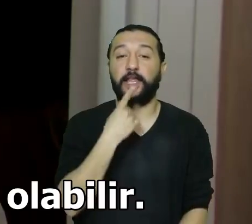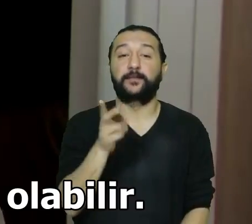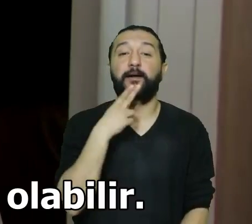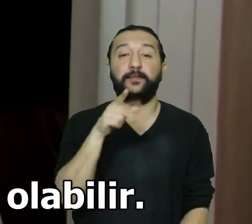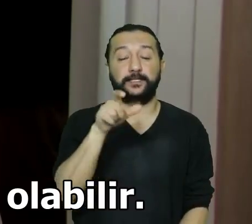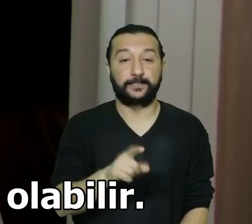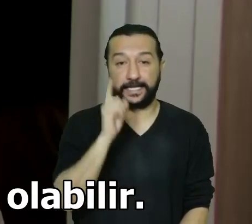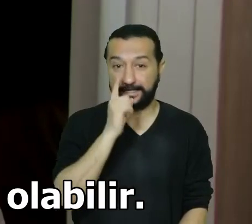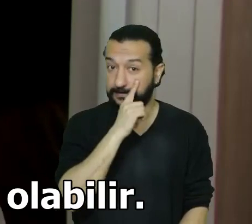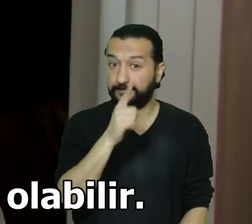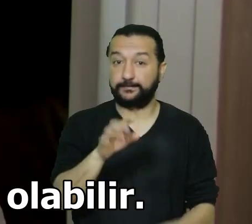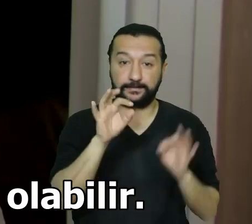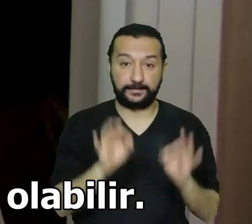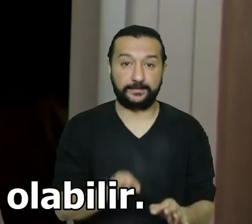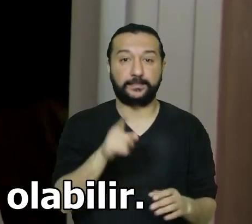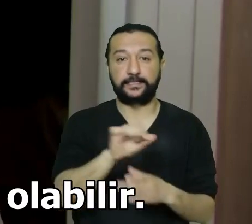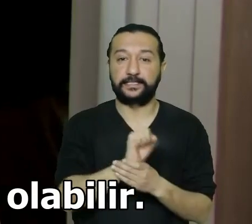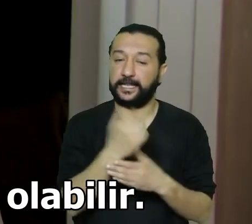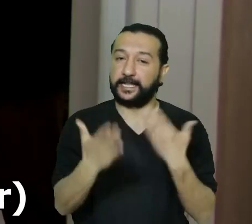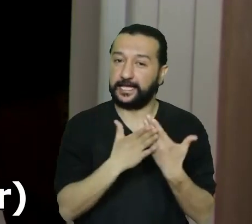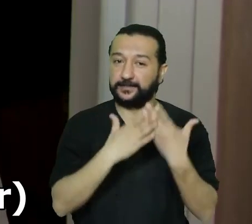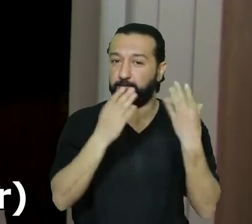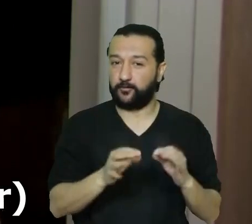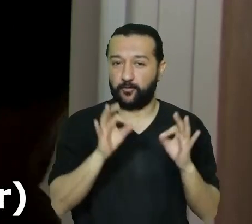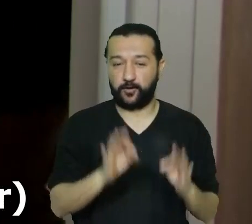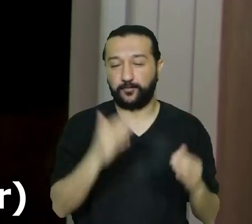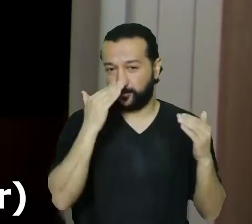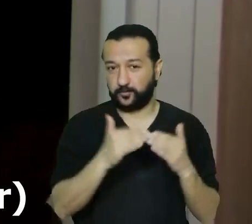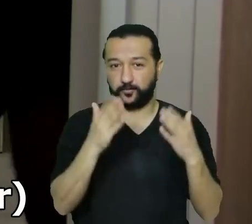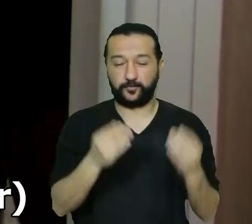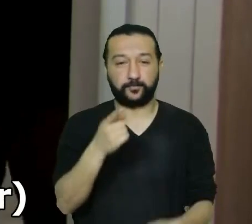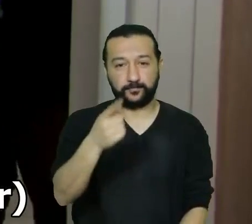ablacığım. Eniştemden gayet de sanat ayısı olabilir şu haliyle.